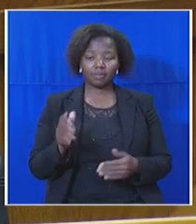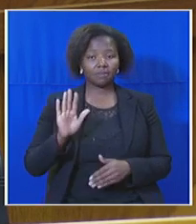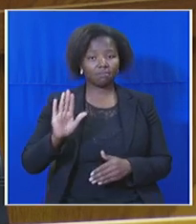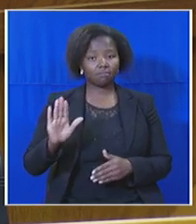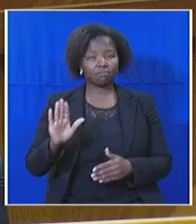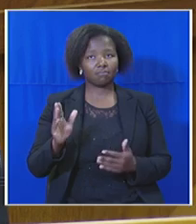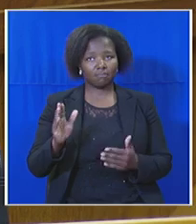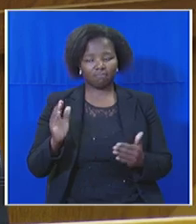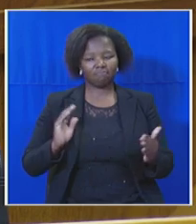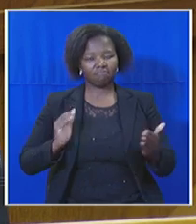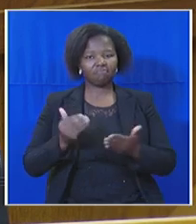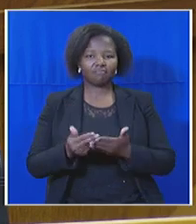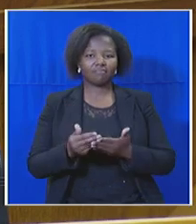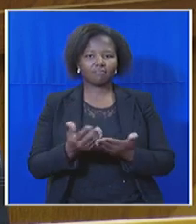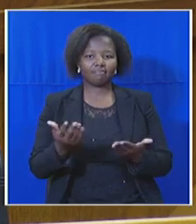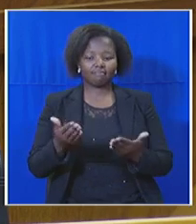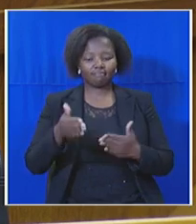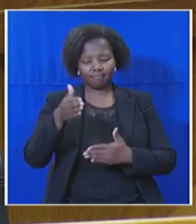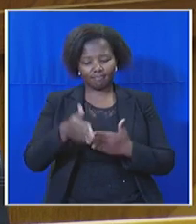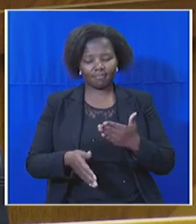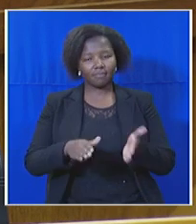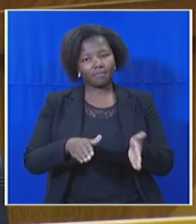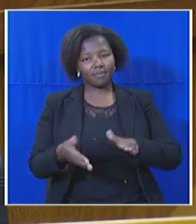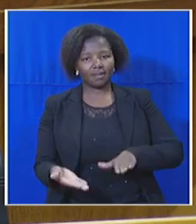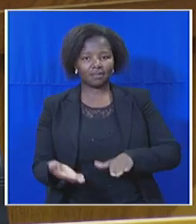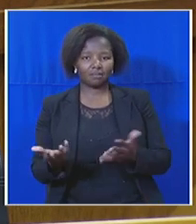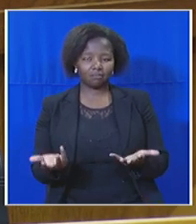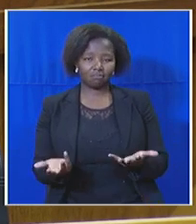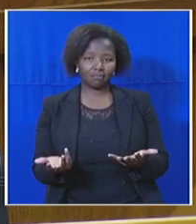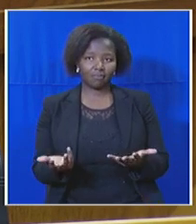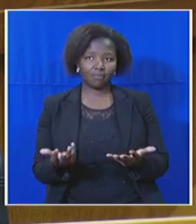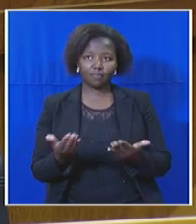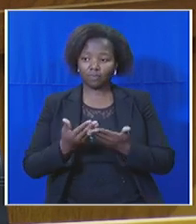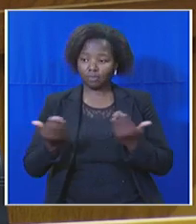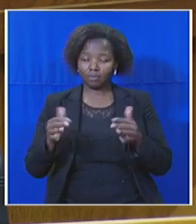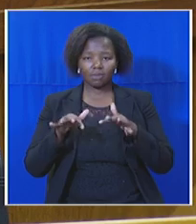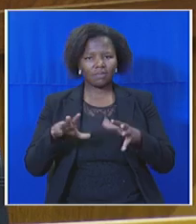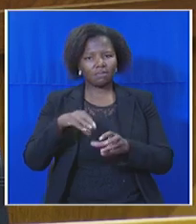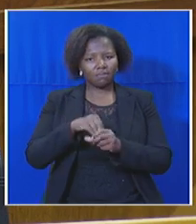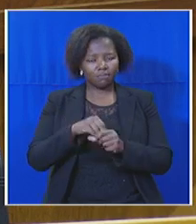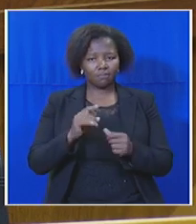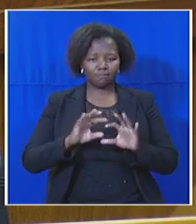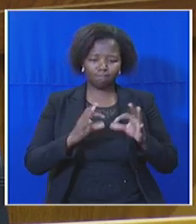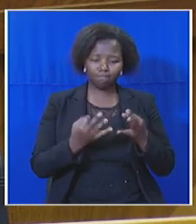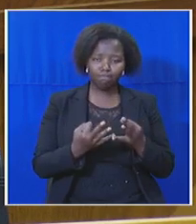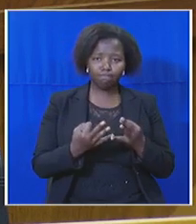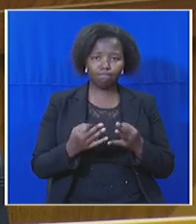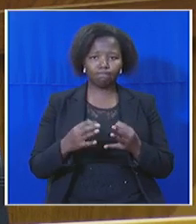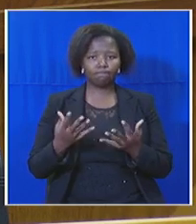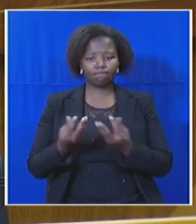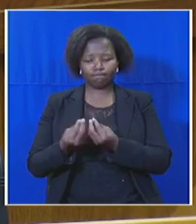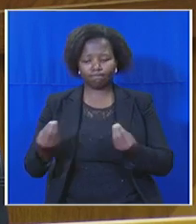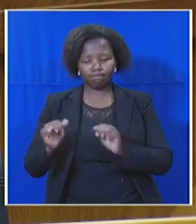Lava khumbekaka va ngati hi ri nhlangano wa APC hi ri a va